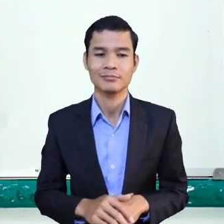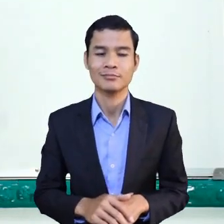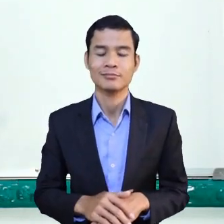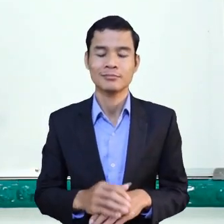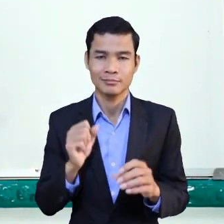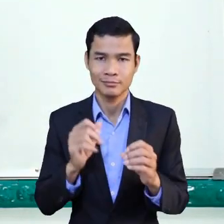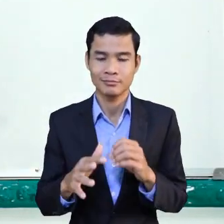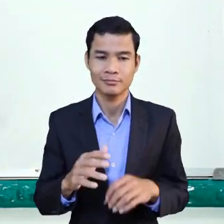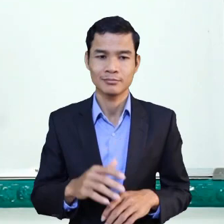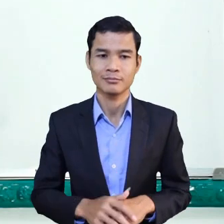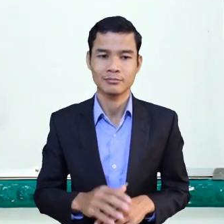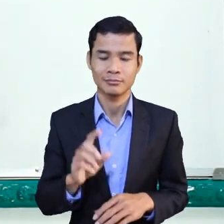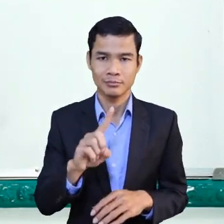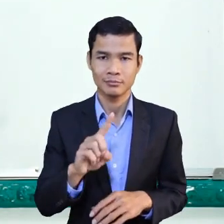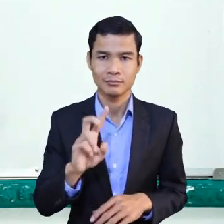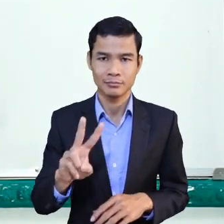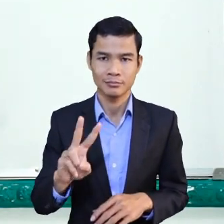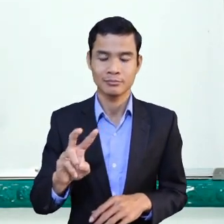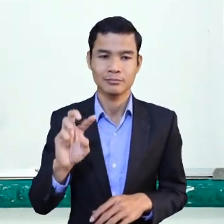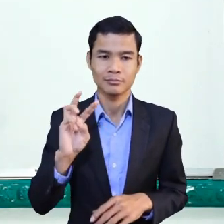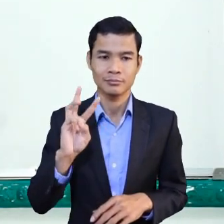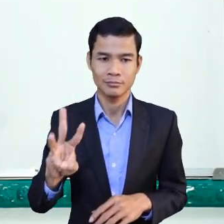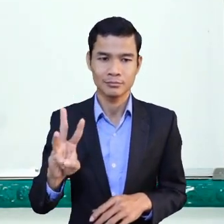តោះចាប់ផ្ដើម